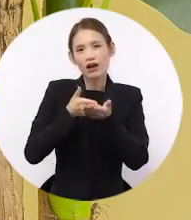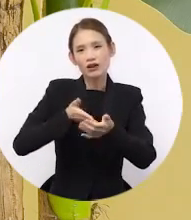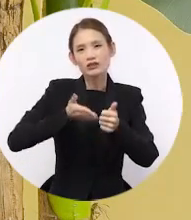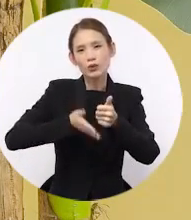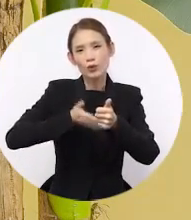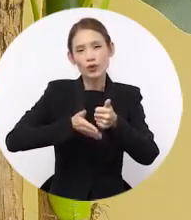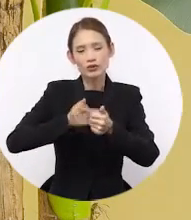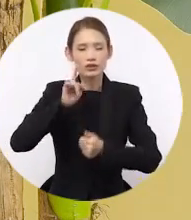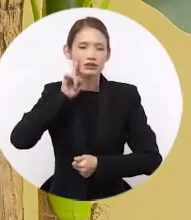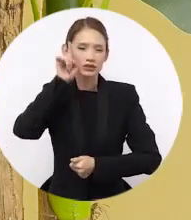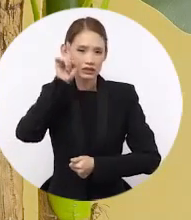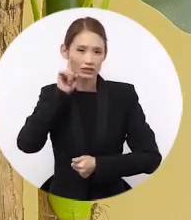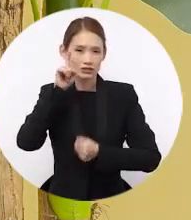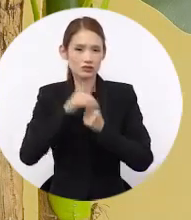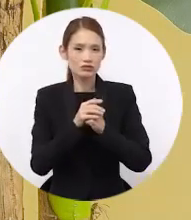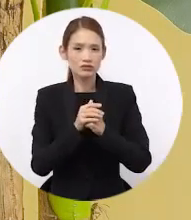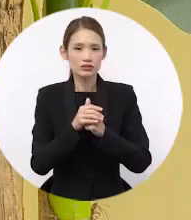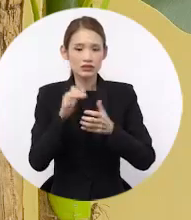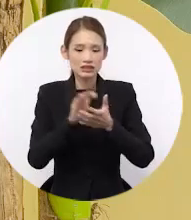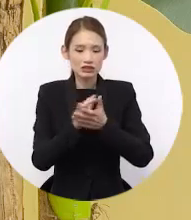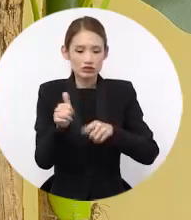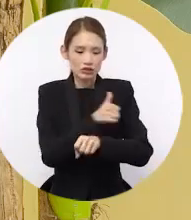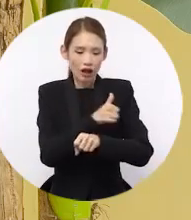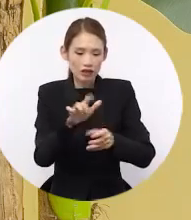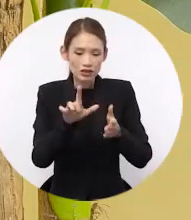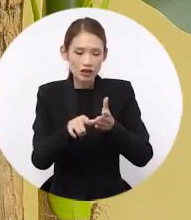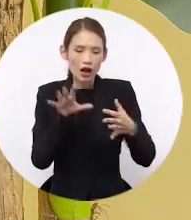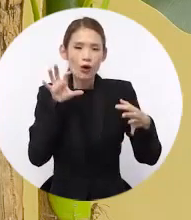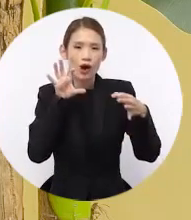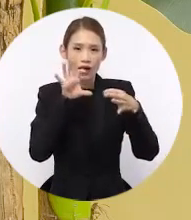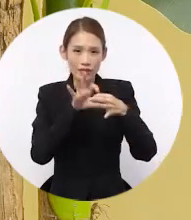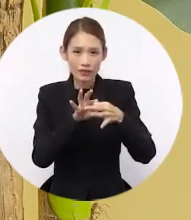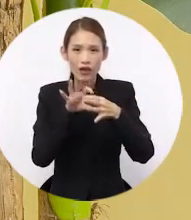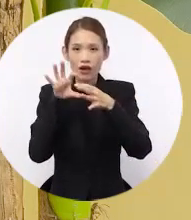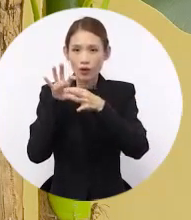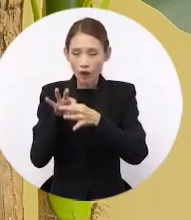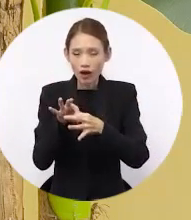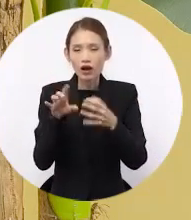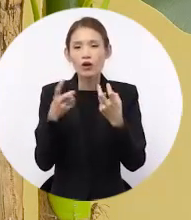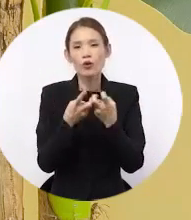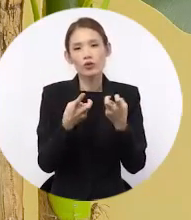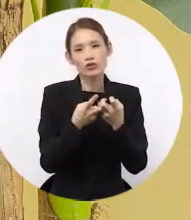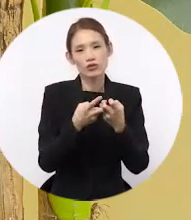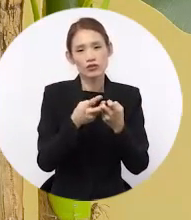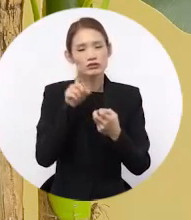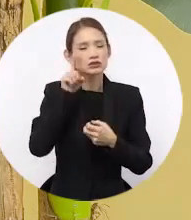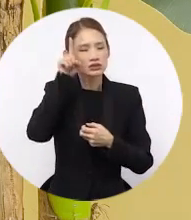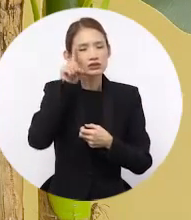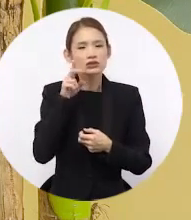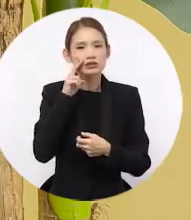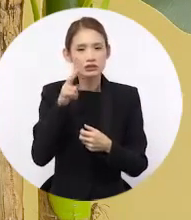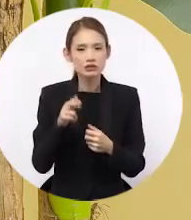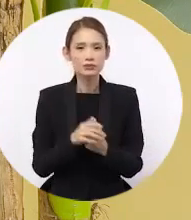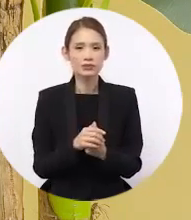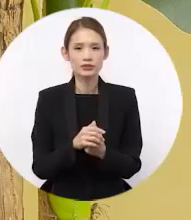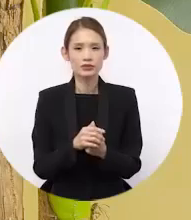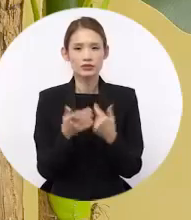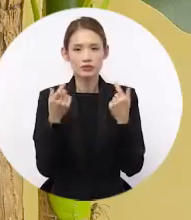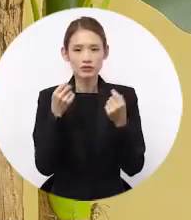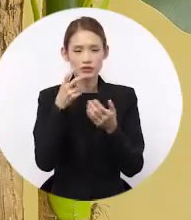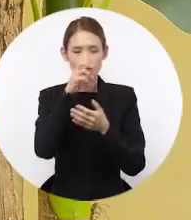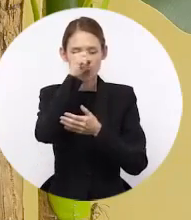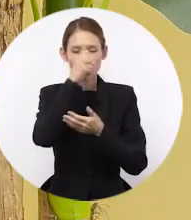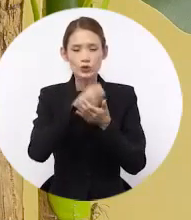때 스트레스, 그리고 또 어떤 친구와 어떻게 다녀야 하는지 관계 맺음에 대해서 굉장히 스트레스를 받고 있는데 이런